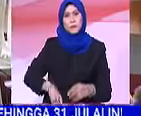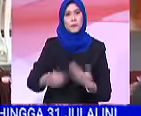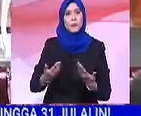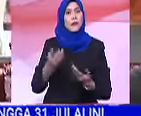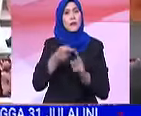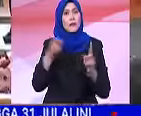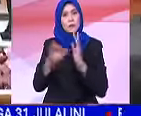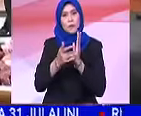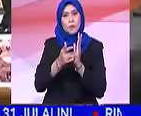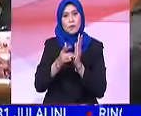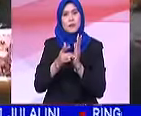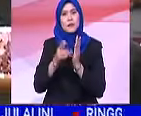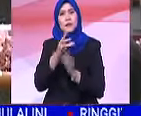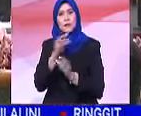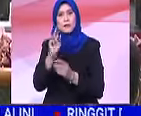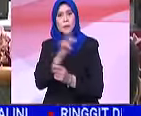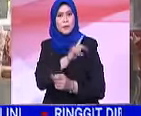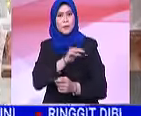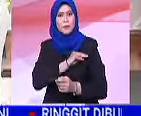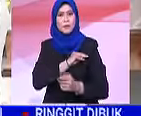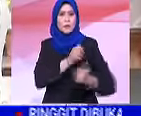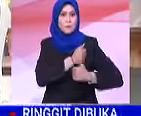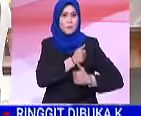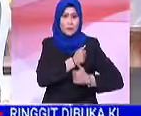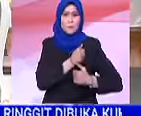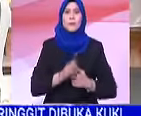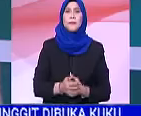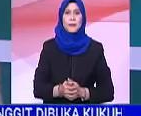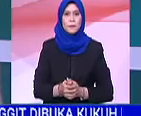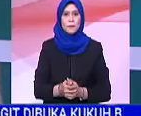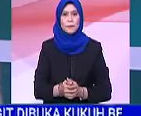Emerging Technology Sdn Bhd di Kementerian Pertahanan.